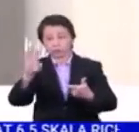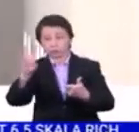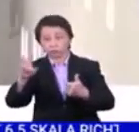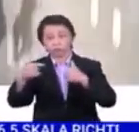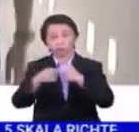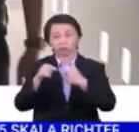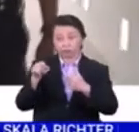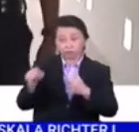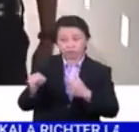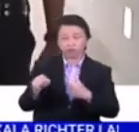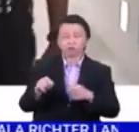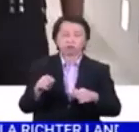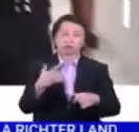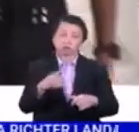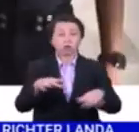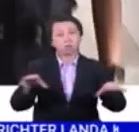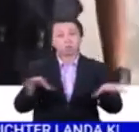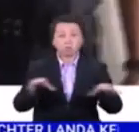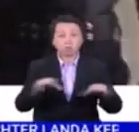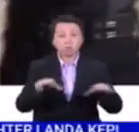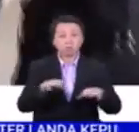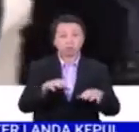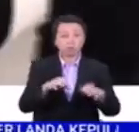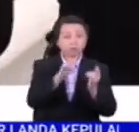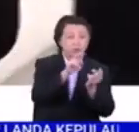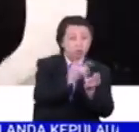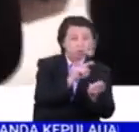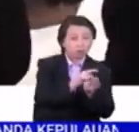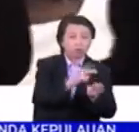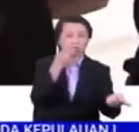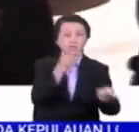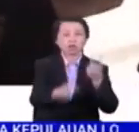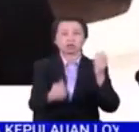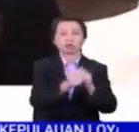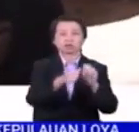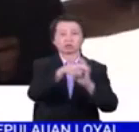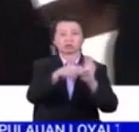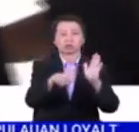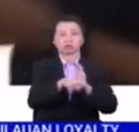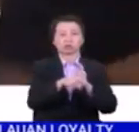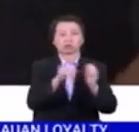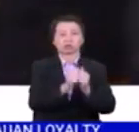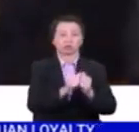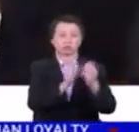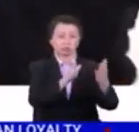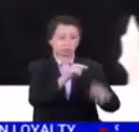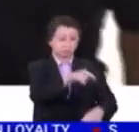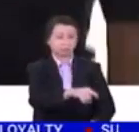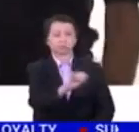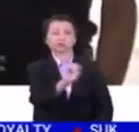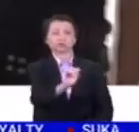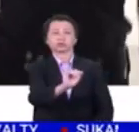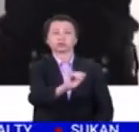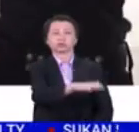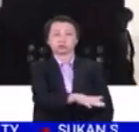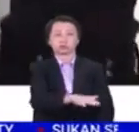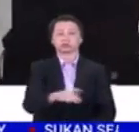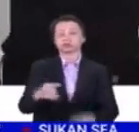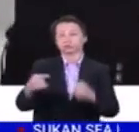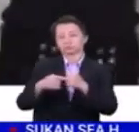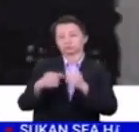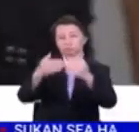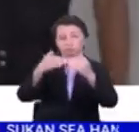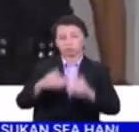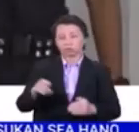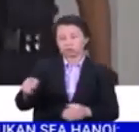tertuduh didakwa dengan yang sengaja melakukan persetubuhan yang bertentangan dengan aturan tabyit terhadap mangsa sama bagi pertumbuhan berikutnya